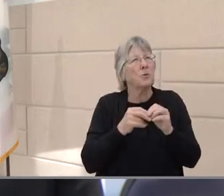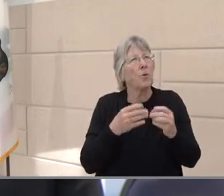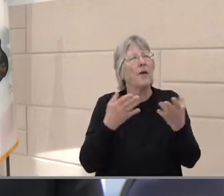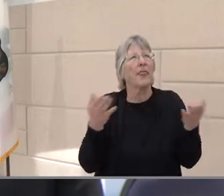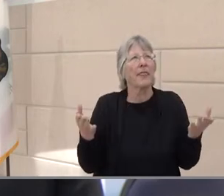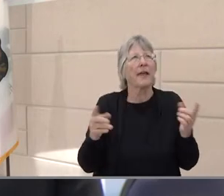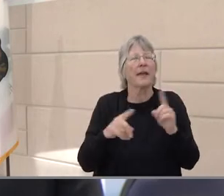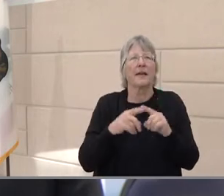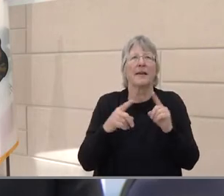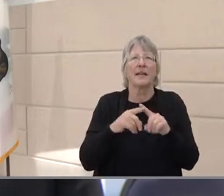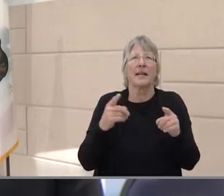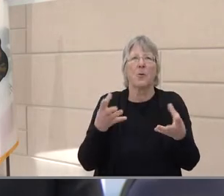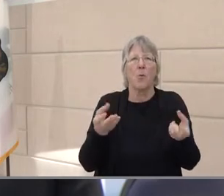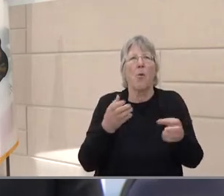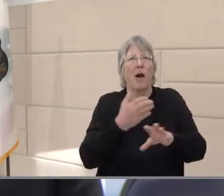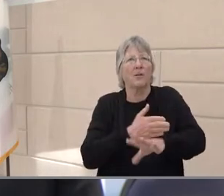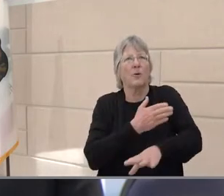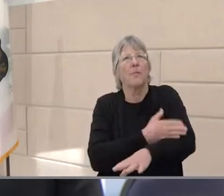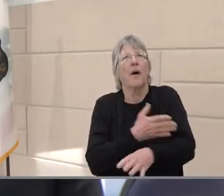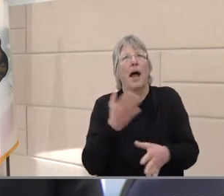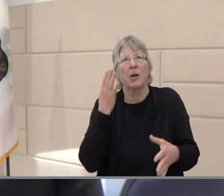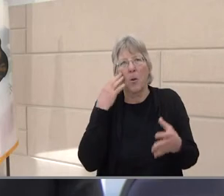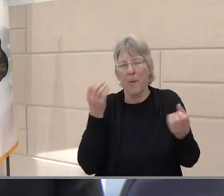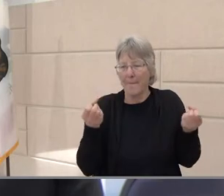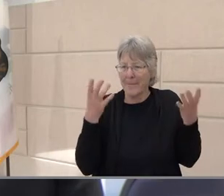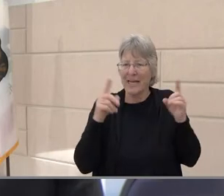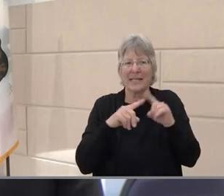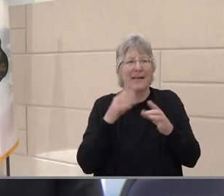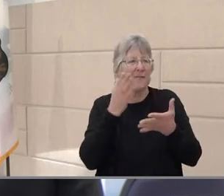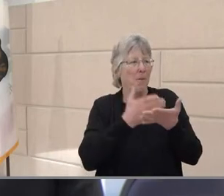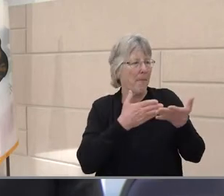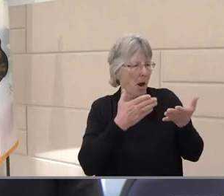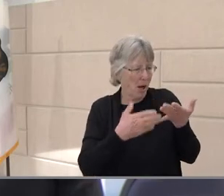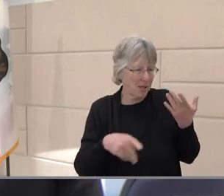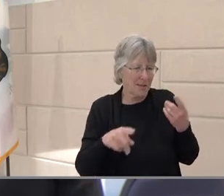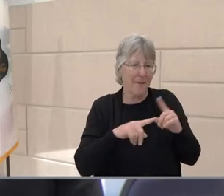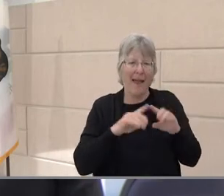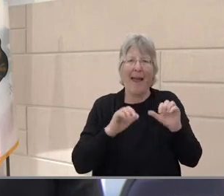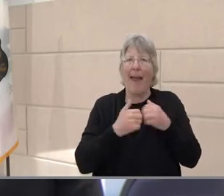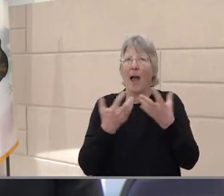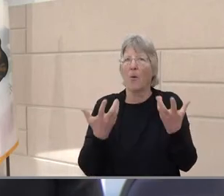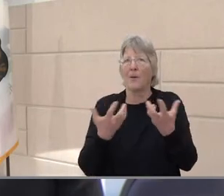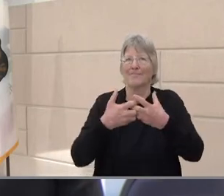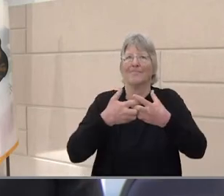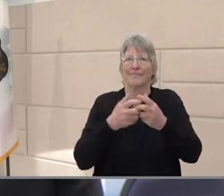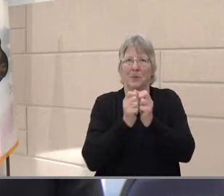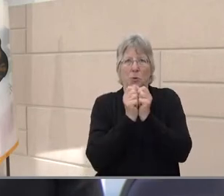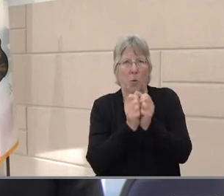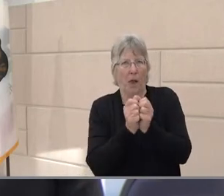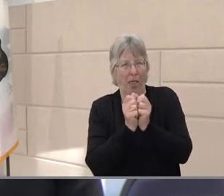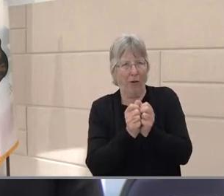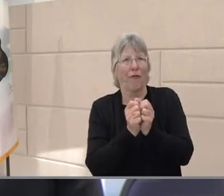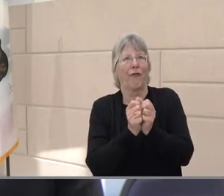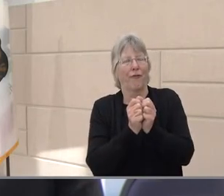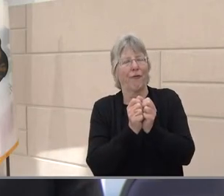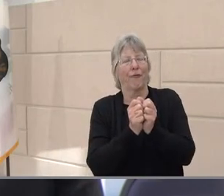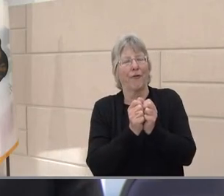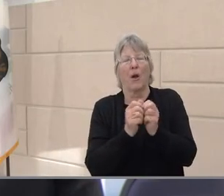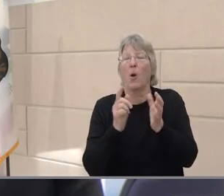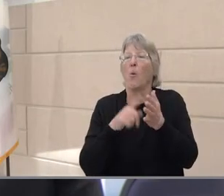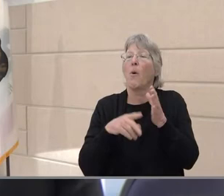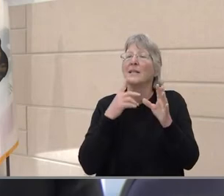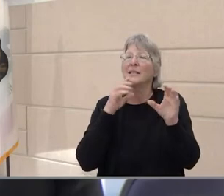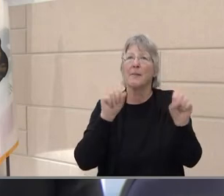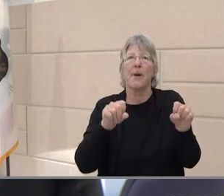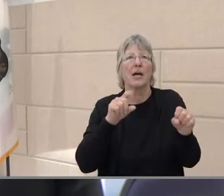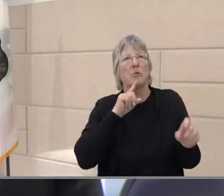លម្នាក់ផ្សេងៗហ្នឹងបានលើកបង្ហាញហើយយើង ត្រូវតែស្វែងរកអ្វីដែលវាមិន